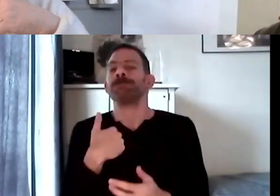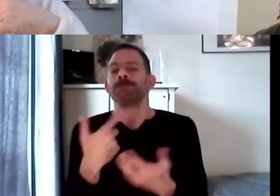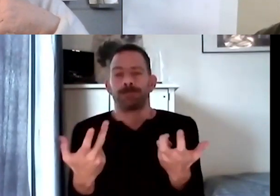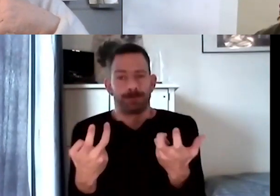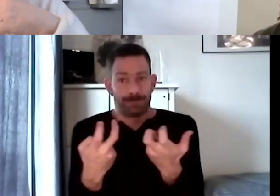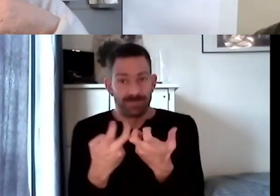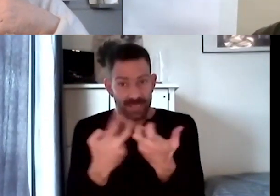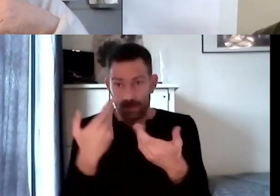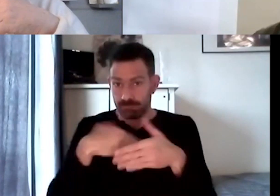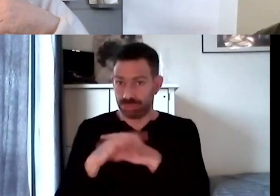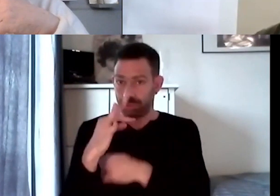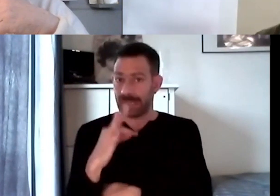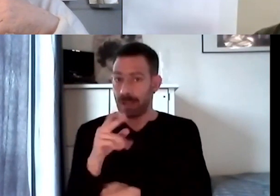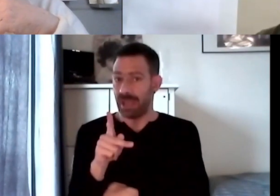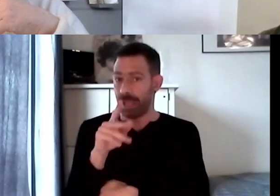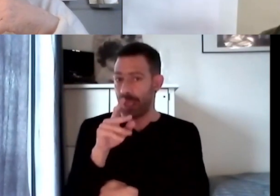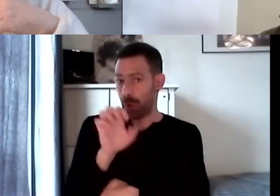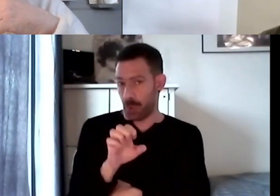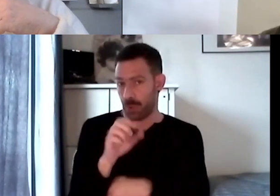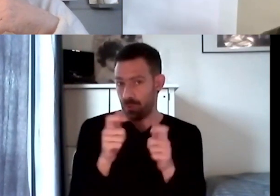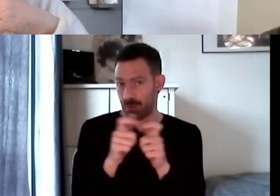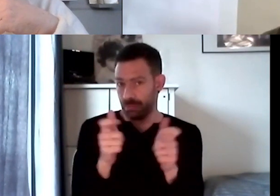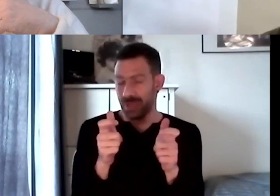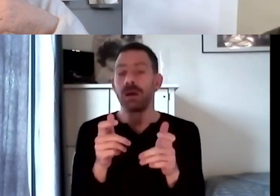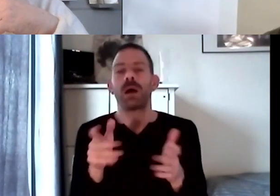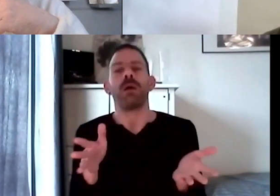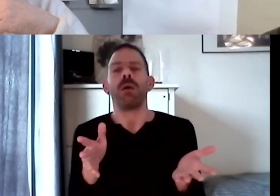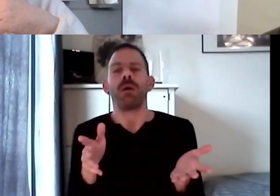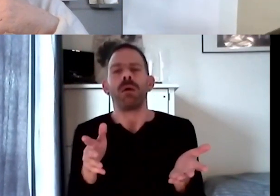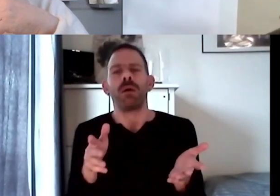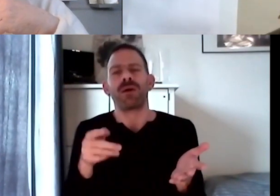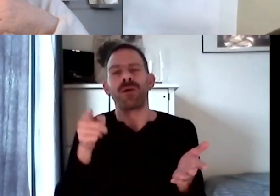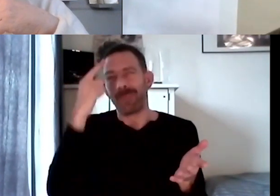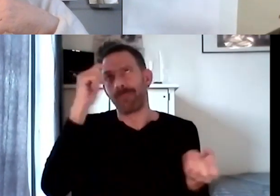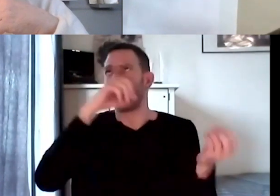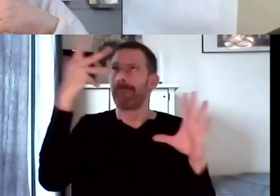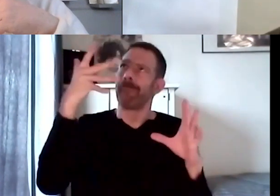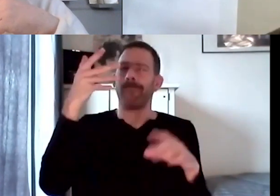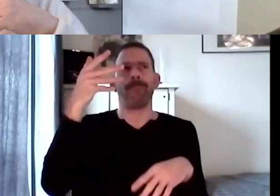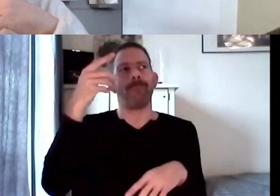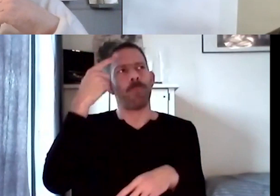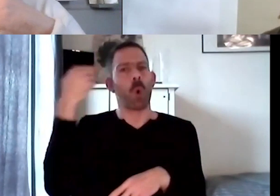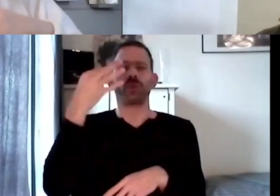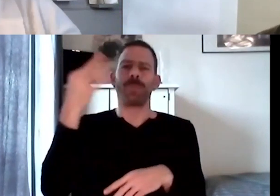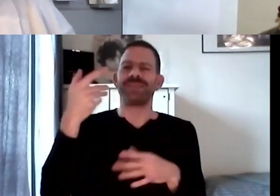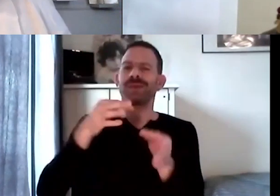dans une TPE, parce qu'il ne faut surtout pas penser que le bilan de compétences est réservé évidemment aux grands